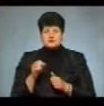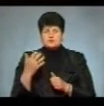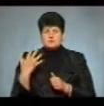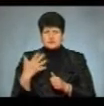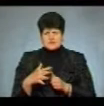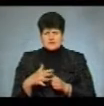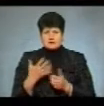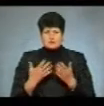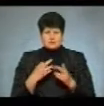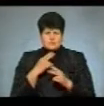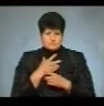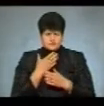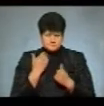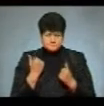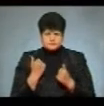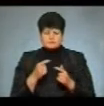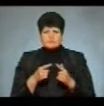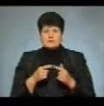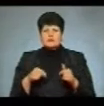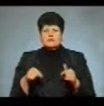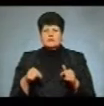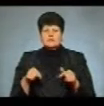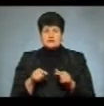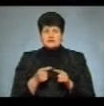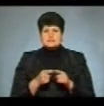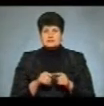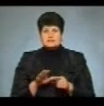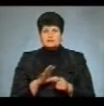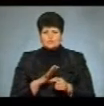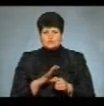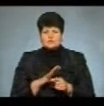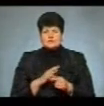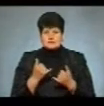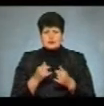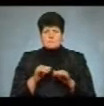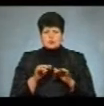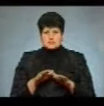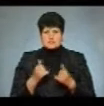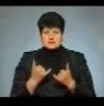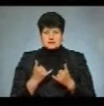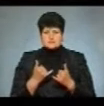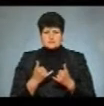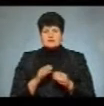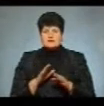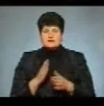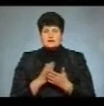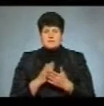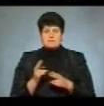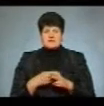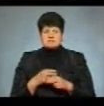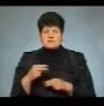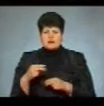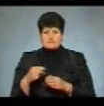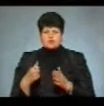550, якщо я не помиляюсь, дільниць, це було вже... Цей процес наразі проходить гладко? Так, він відбувається. Він відбувається безперервно.